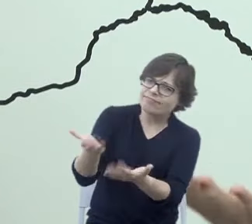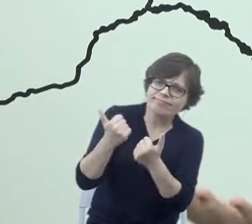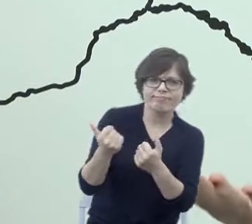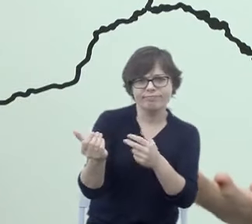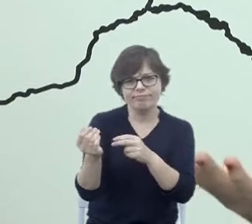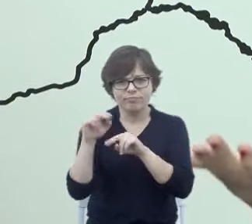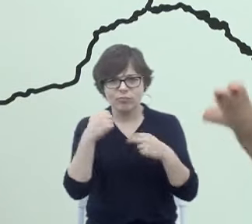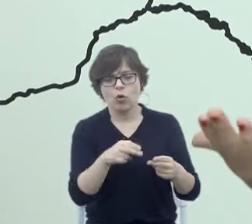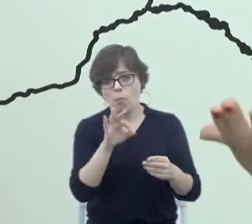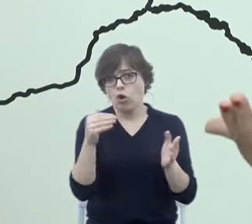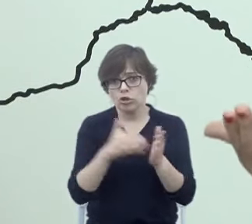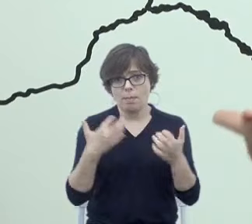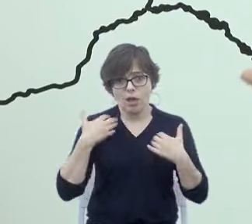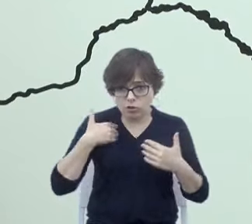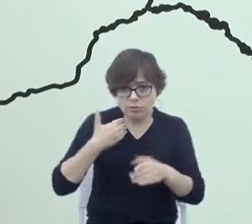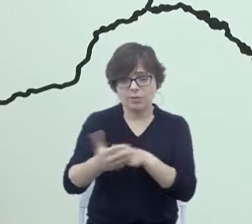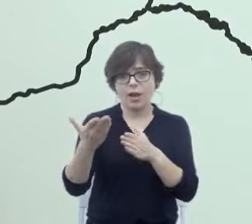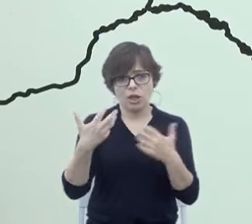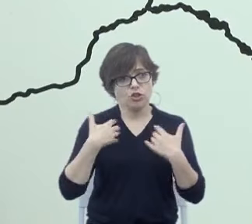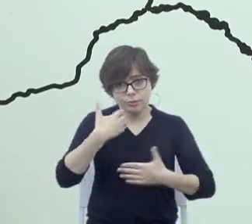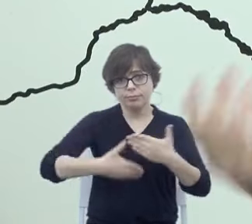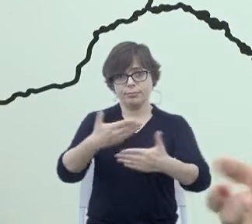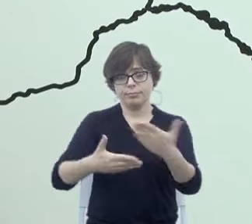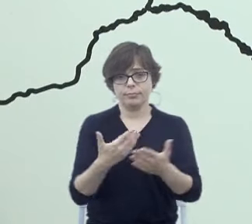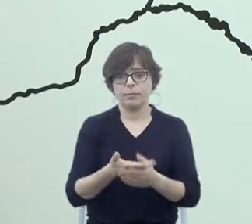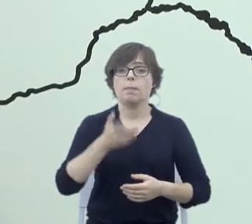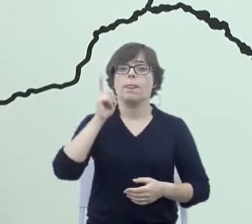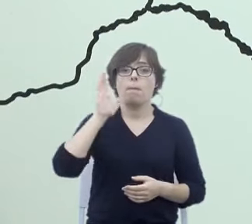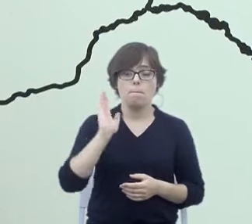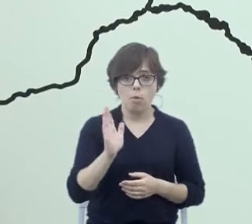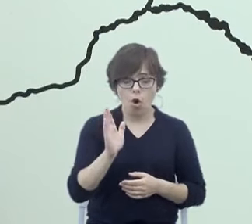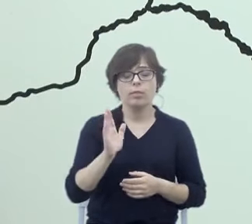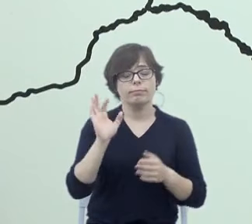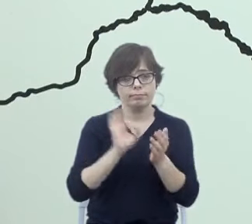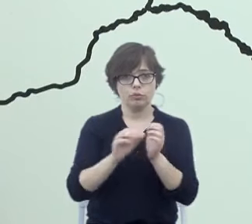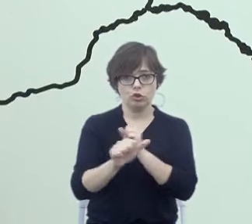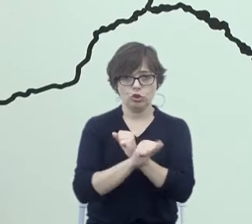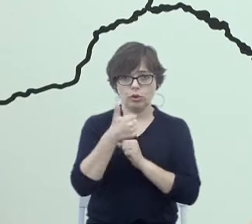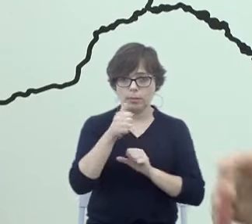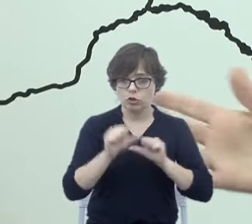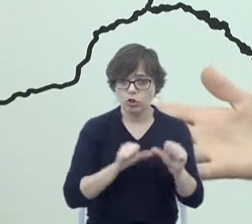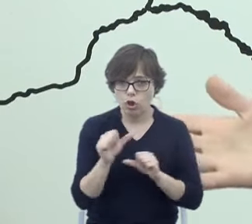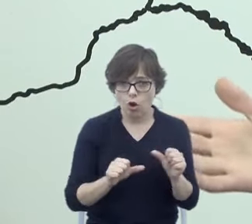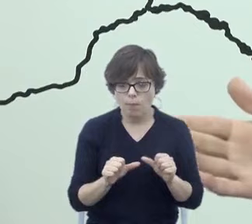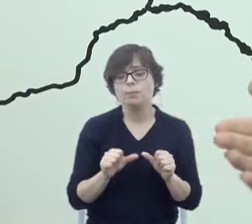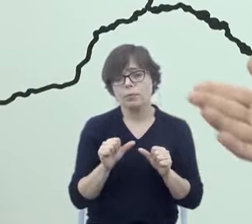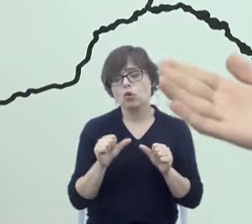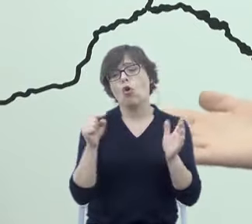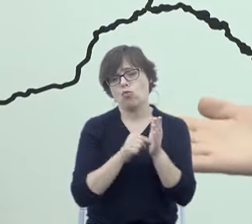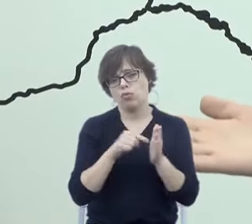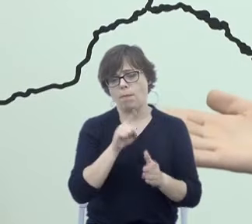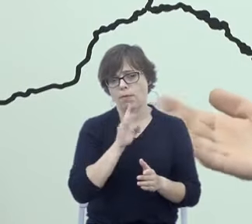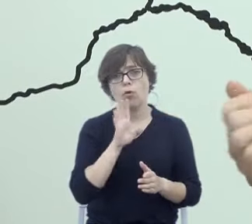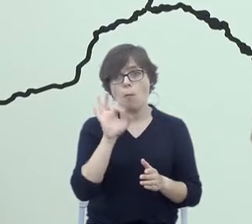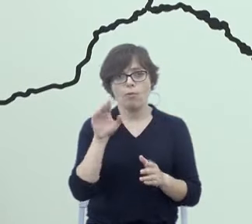Trzeba żyć dalej, tak? Toczyć się, to życie się toczy. I potem rzeczywiście przychodzi ten 61 rok i to jest prawdopodobnie, bo to też